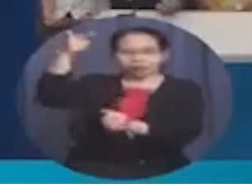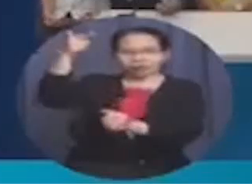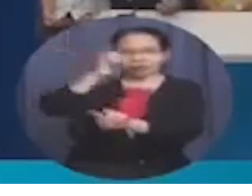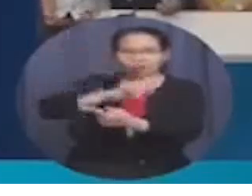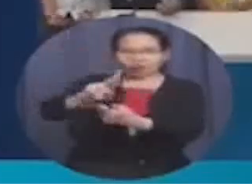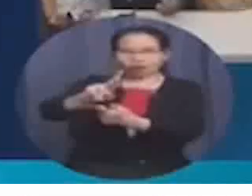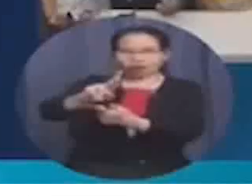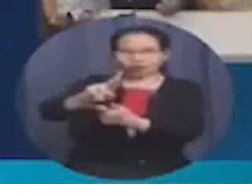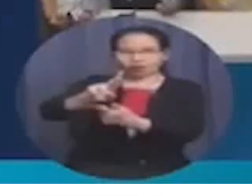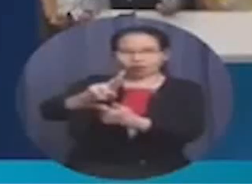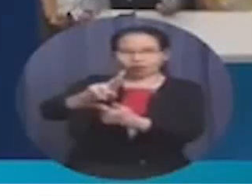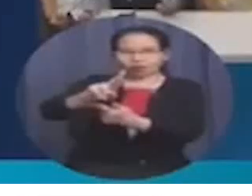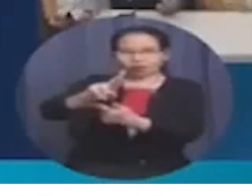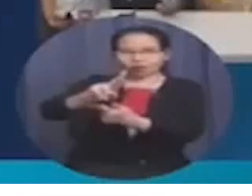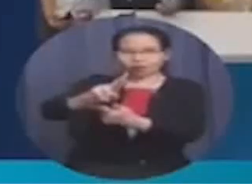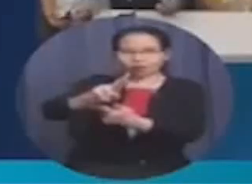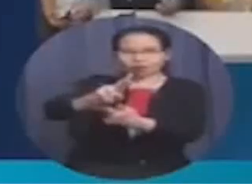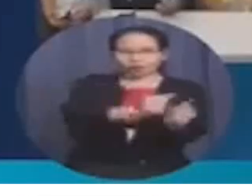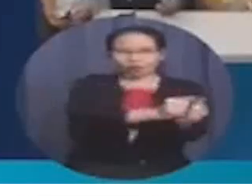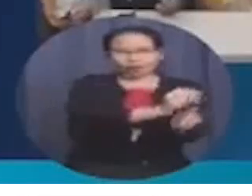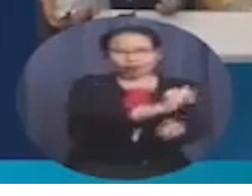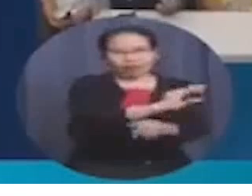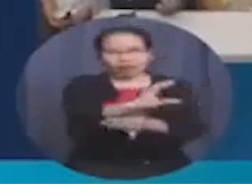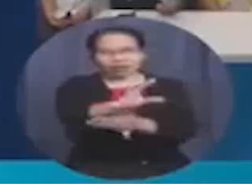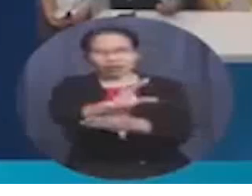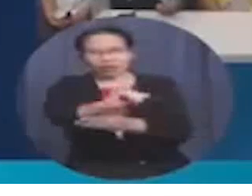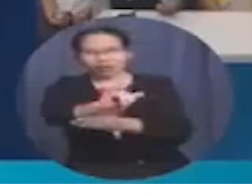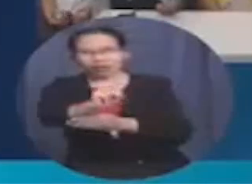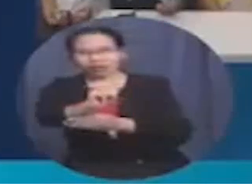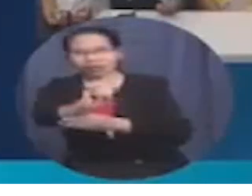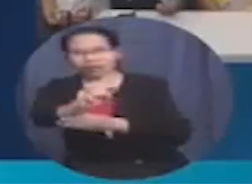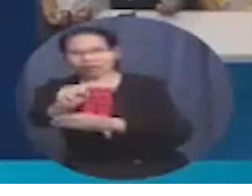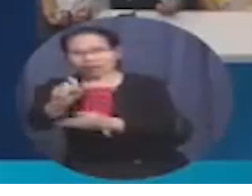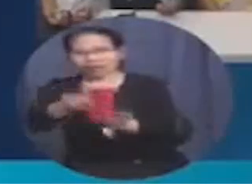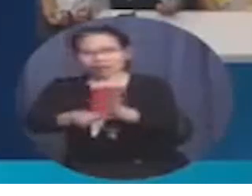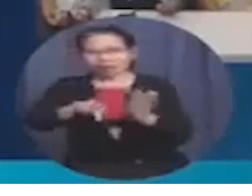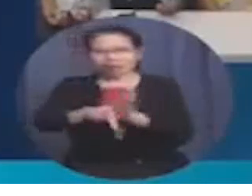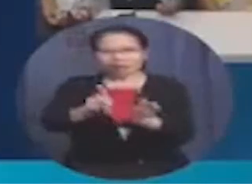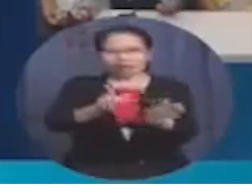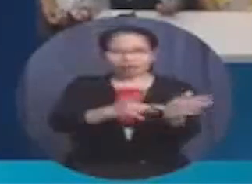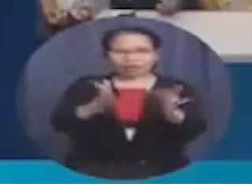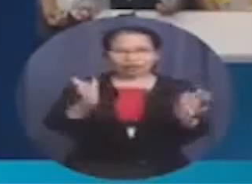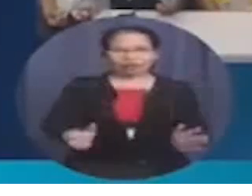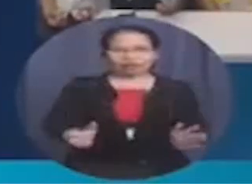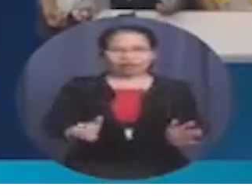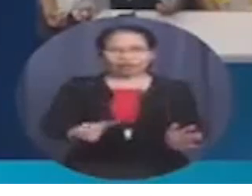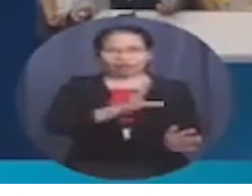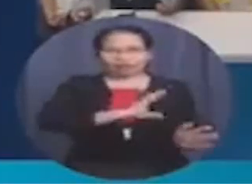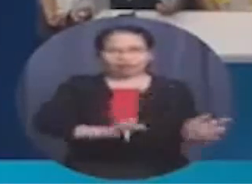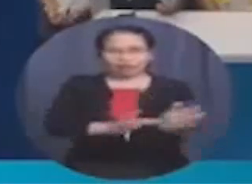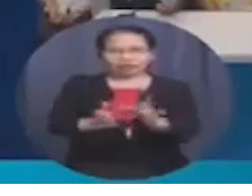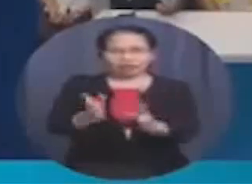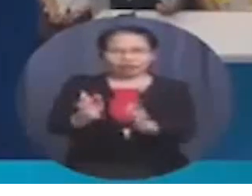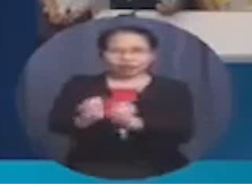O papanig ka sa ISIS? Ah? Yung mga ISIS na pinapatay ang mga Kristiyano. Papanig